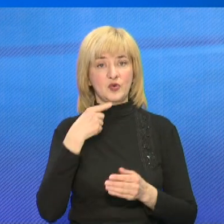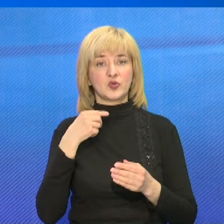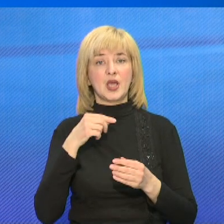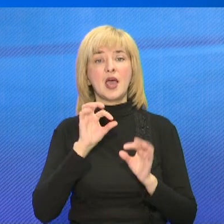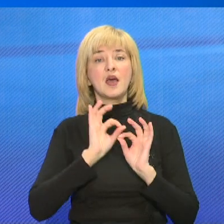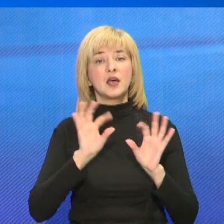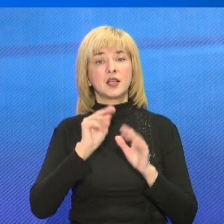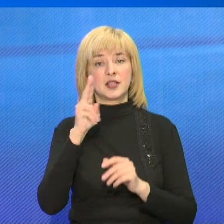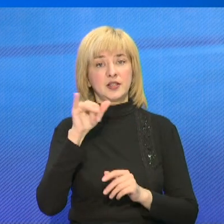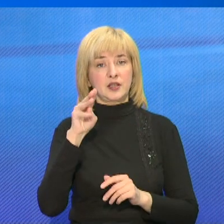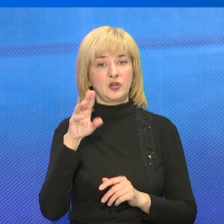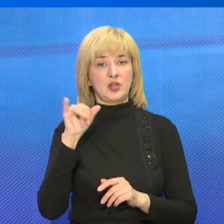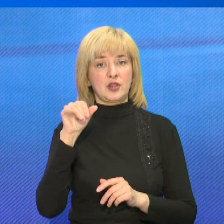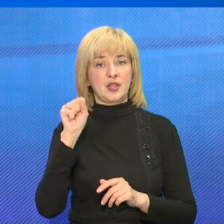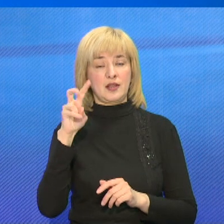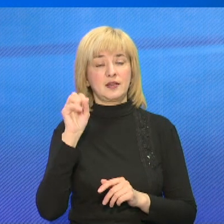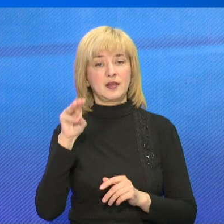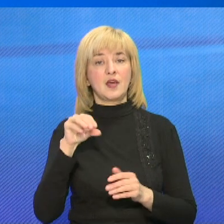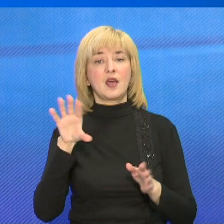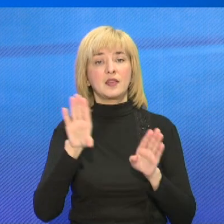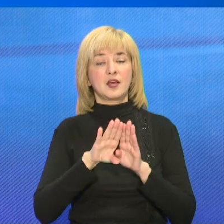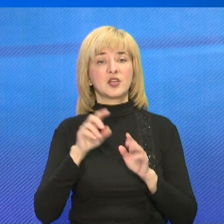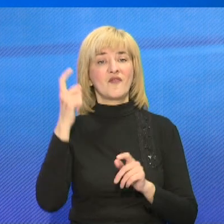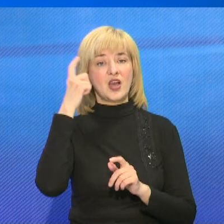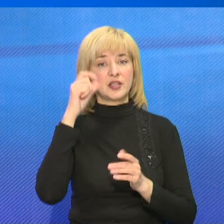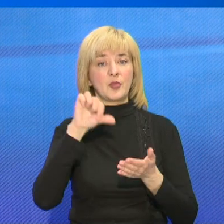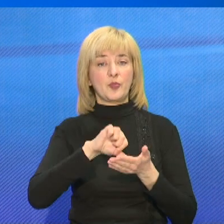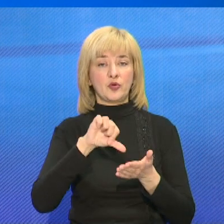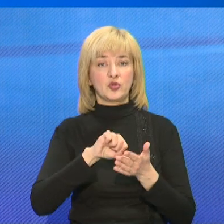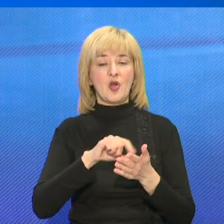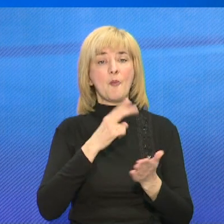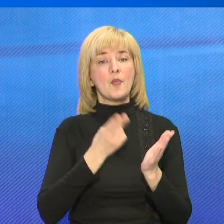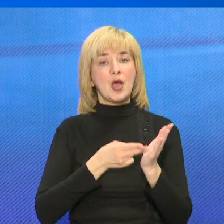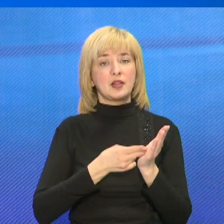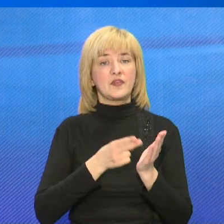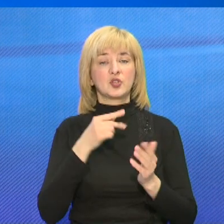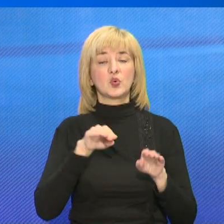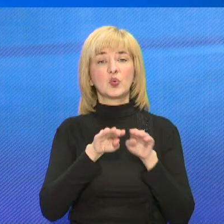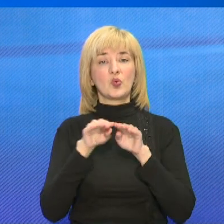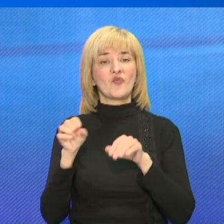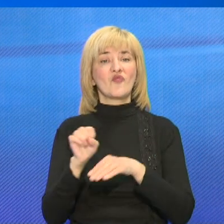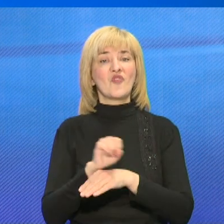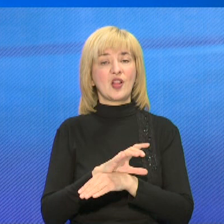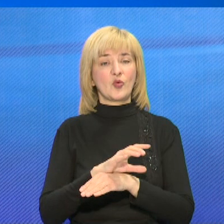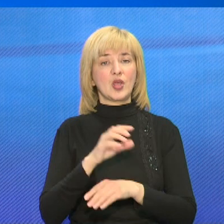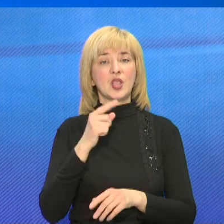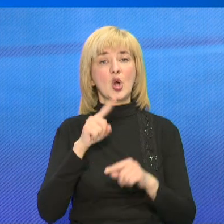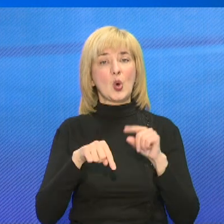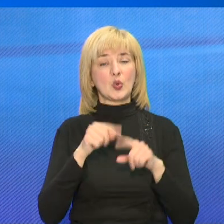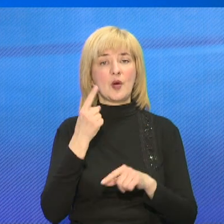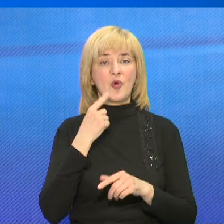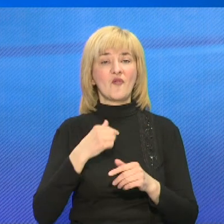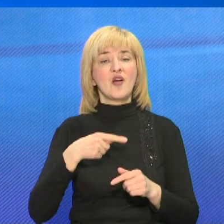До мероприемства долучились и у областным выконавчим комитете. Подтвердить узровень володания родной мовой выказали жадание